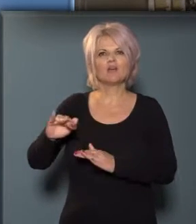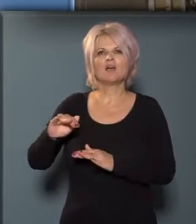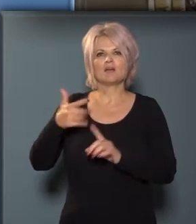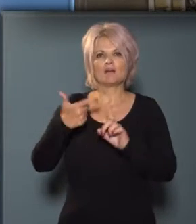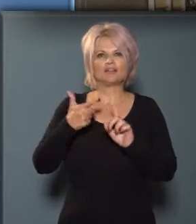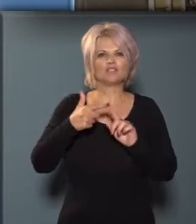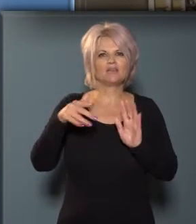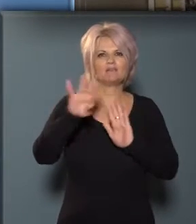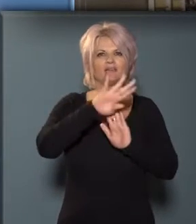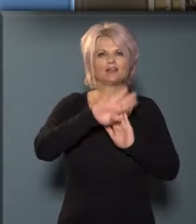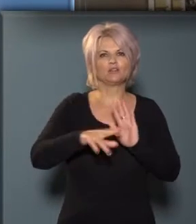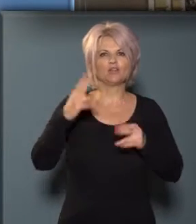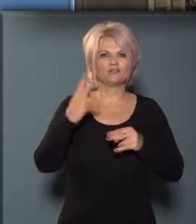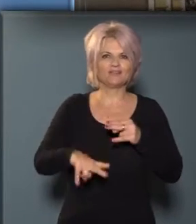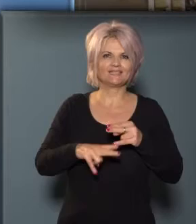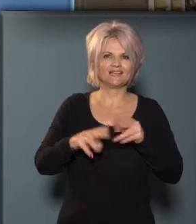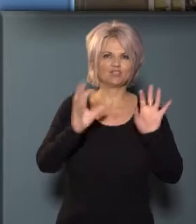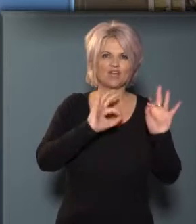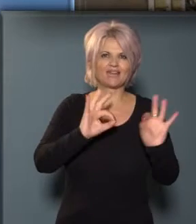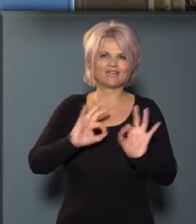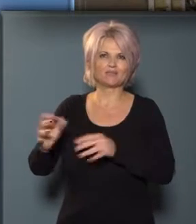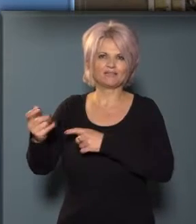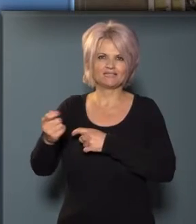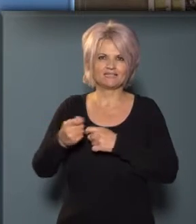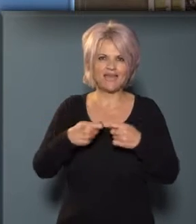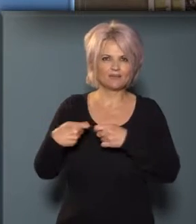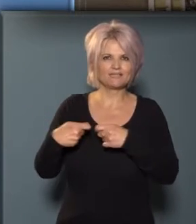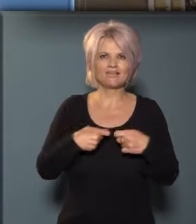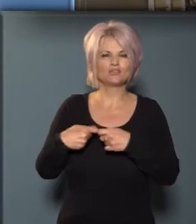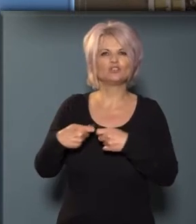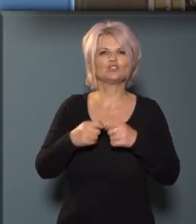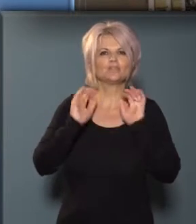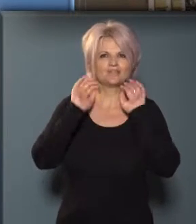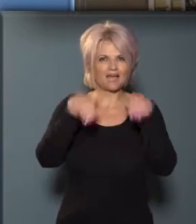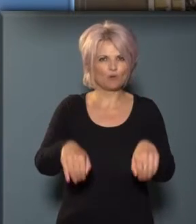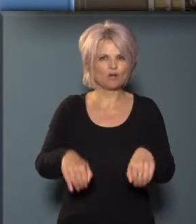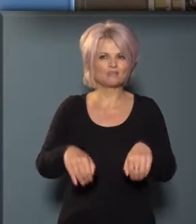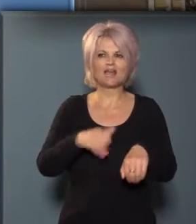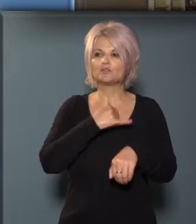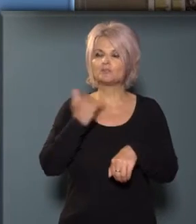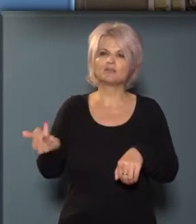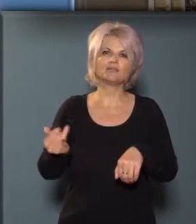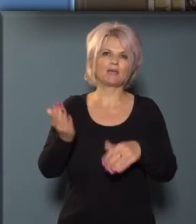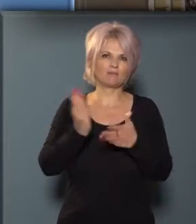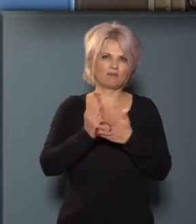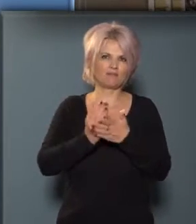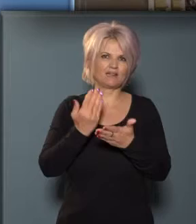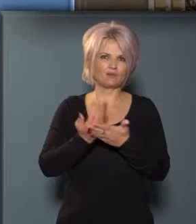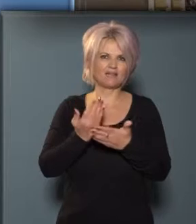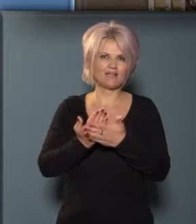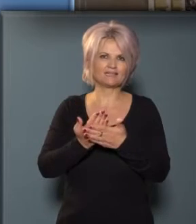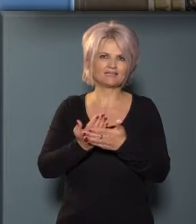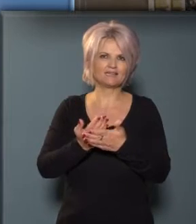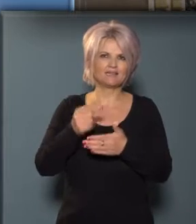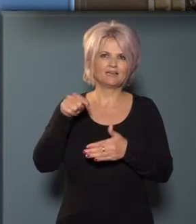hiszen a rendezvényeknek a szervezése, a támogatása, hogy minden a helyére kerüljön, természetesen ez